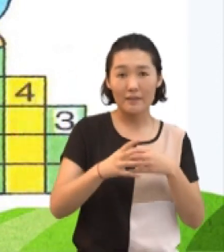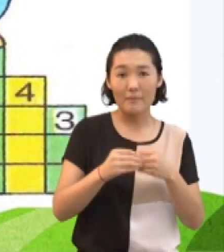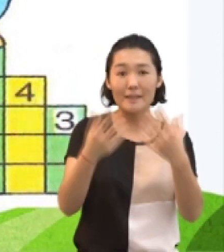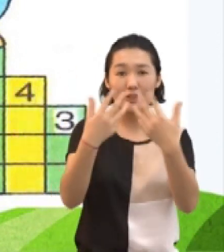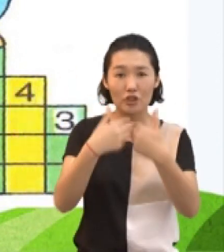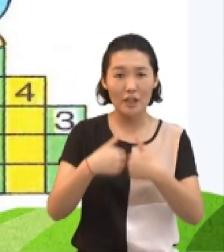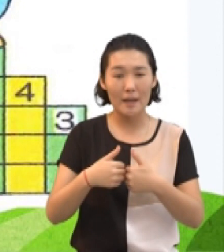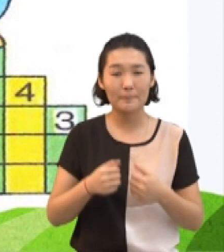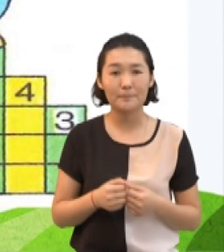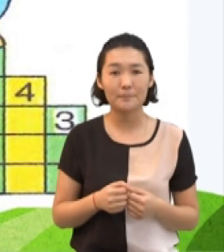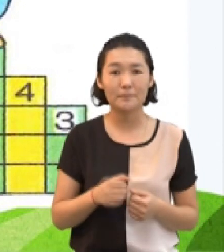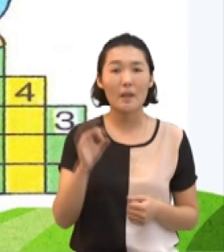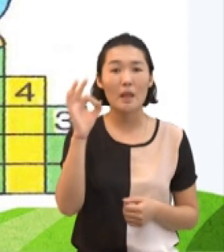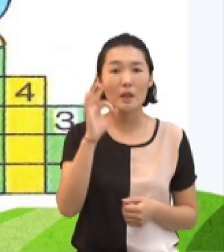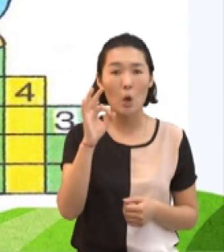мной считаем.